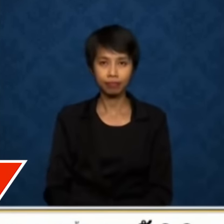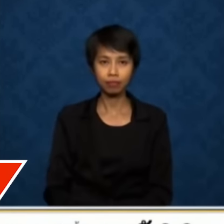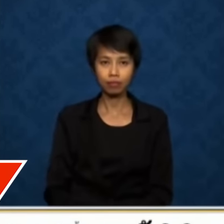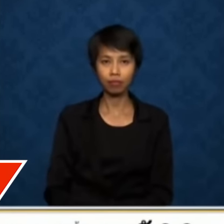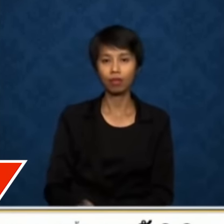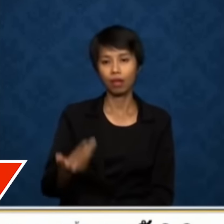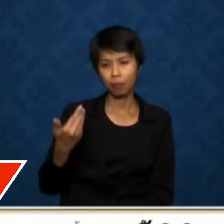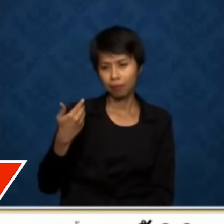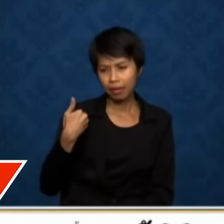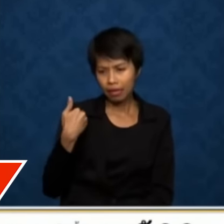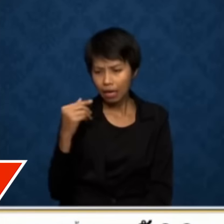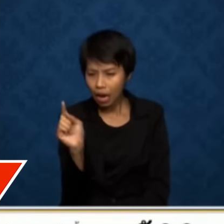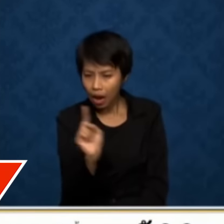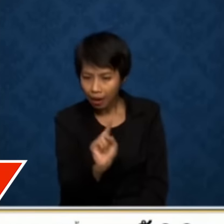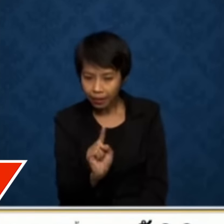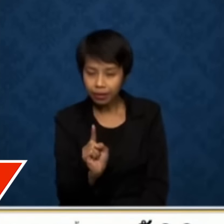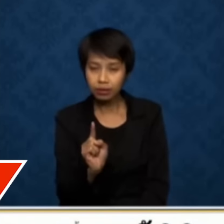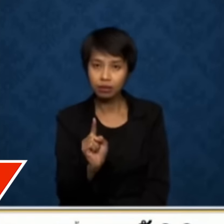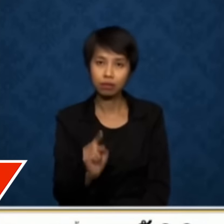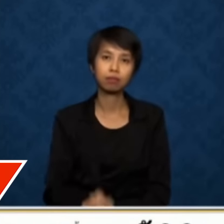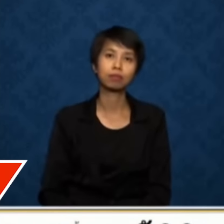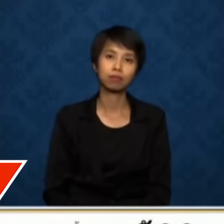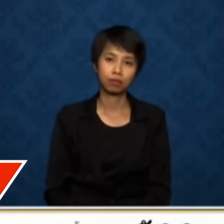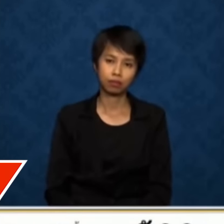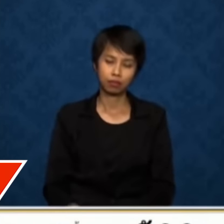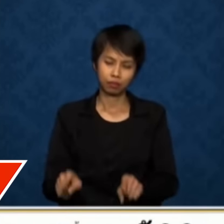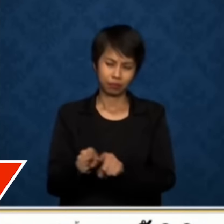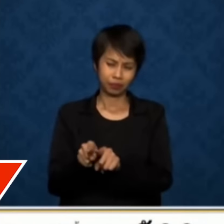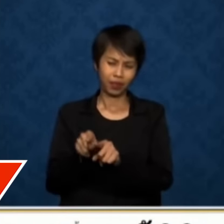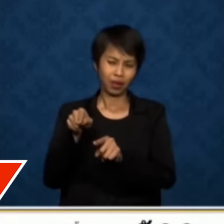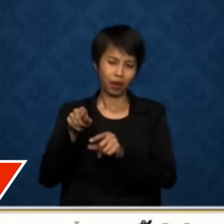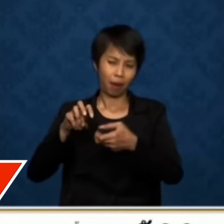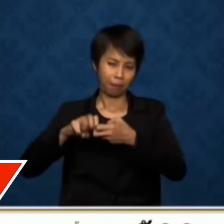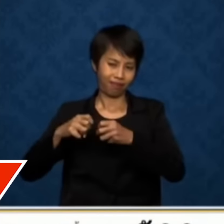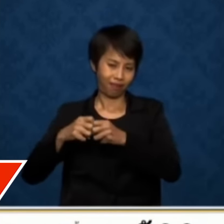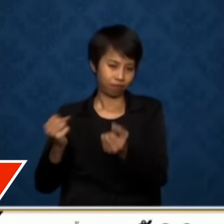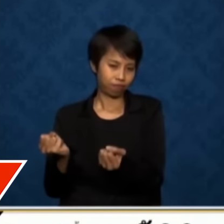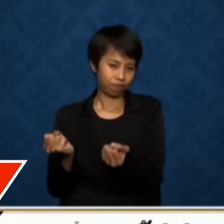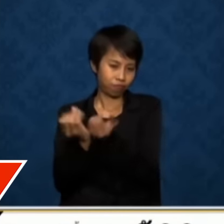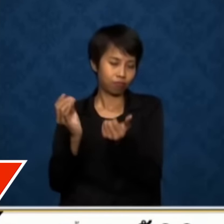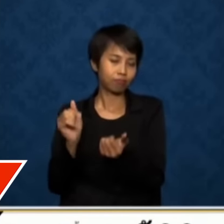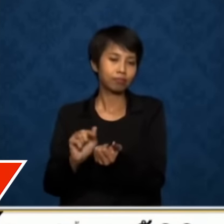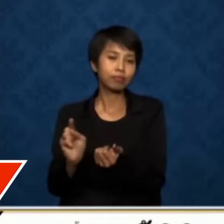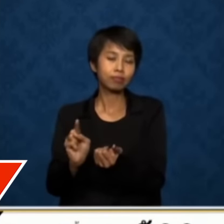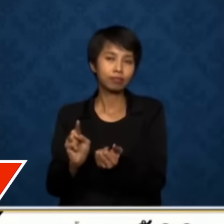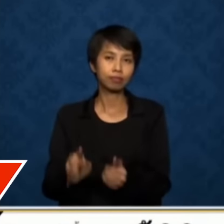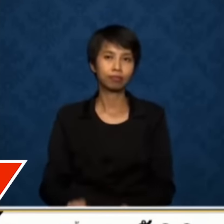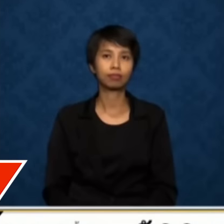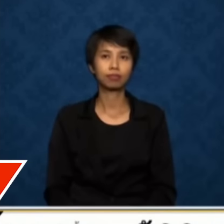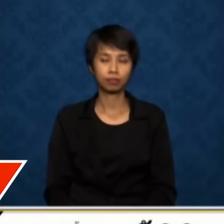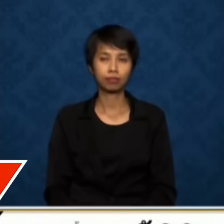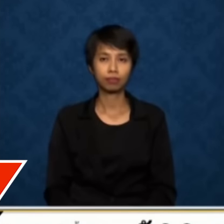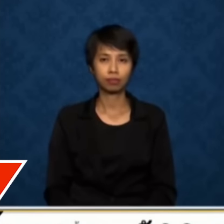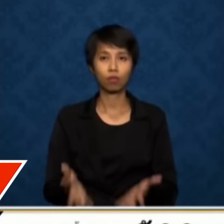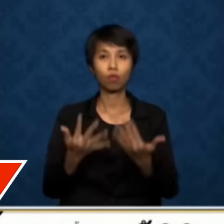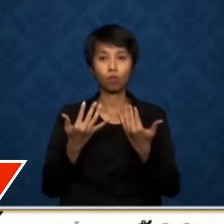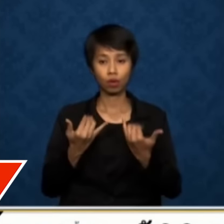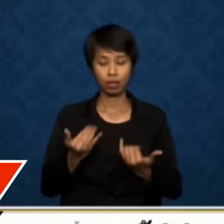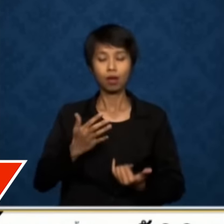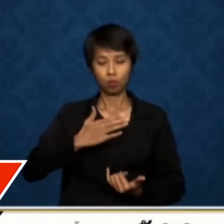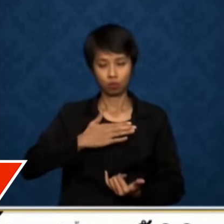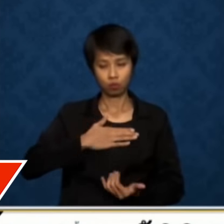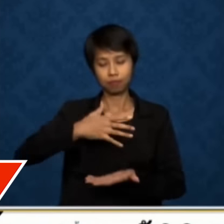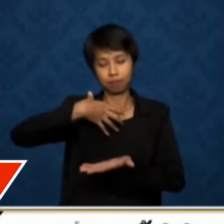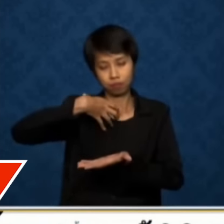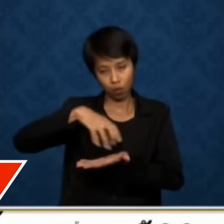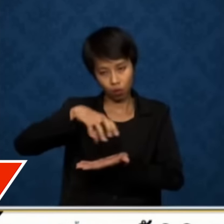มีโซ่ข้อไหนที่มันเป็นสนิมแล้วมันทำให้มันขาดออกวันนี้ครับผมจะมาไล่เรีย